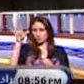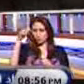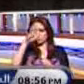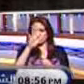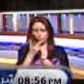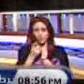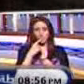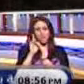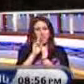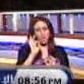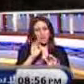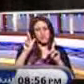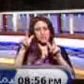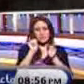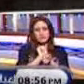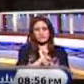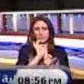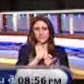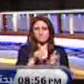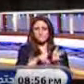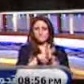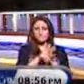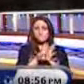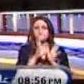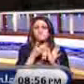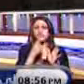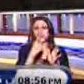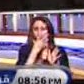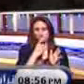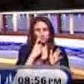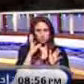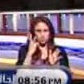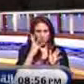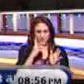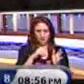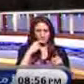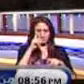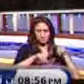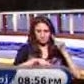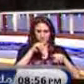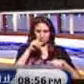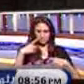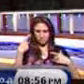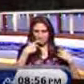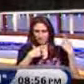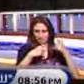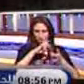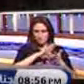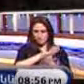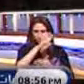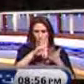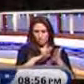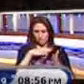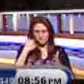لحضرتك دي كانت هتكون نقطه الانطلاق لكشف المدبر الأصلي للجريمة، لأن جريمة